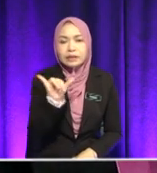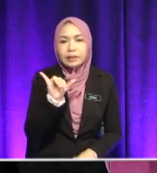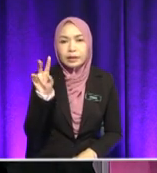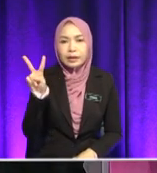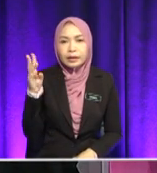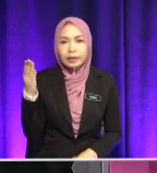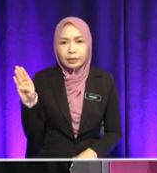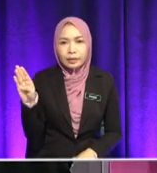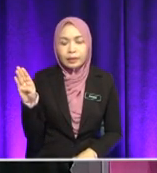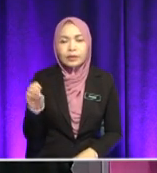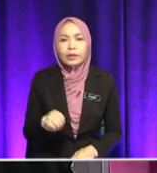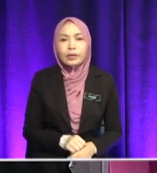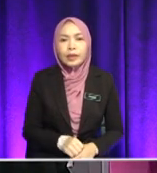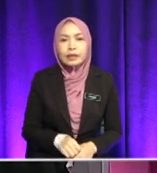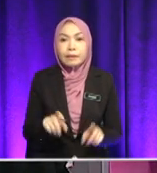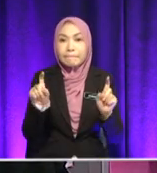satu